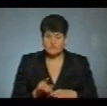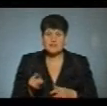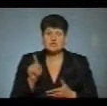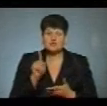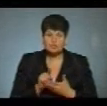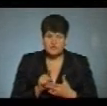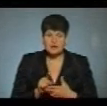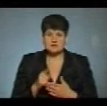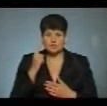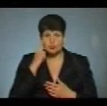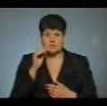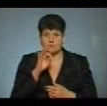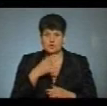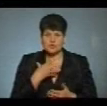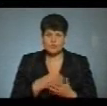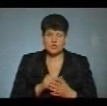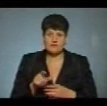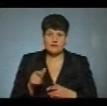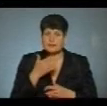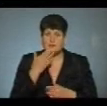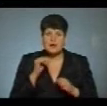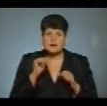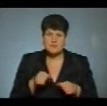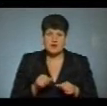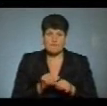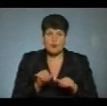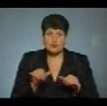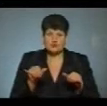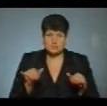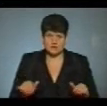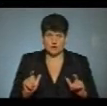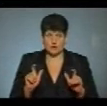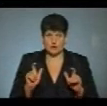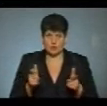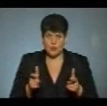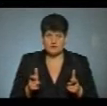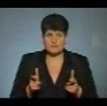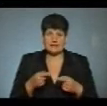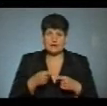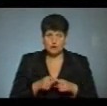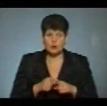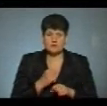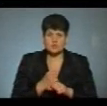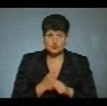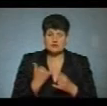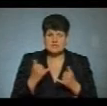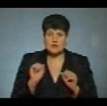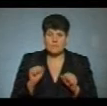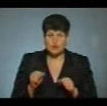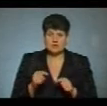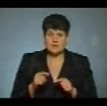зобов'язаний дбати про своїх людей, він не має права поширювати коронавірус. В даний час технології розвинуті, можна працювати дистанційно,